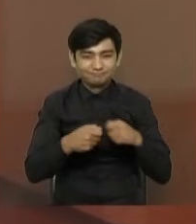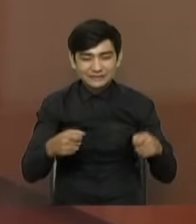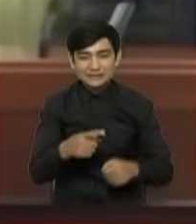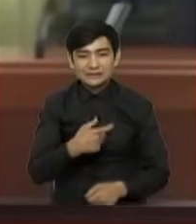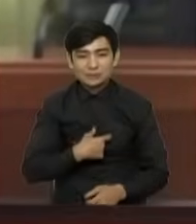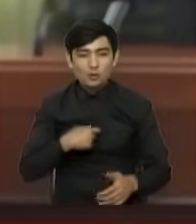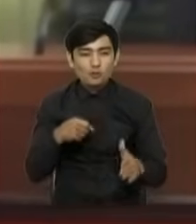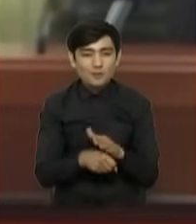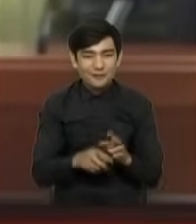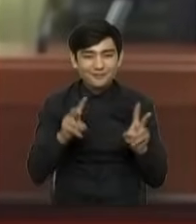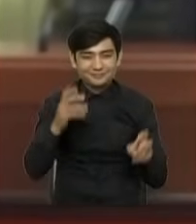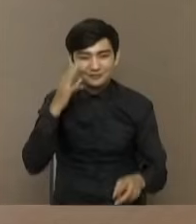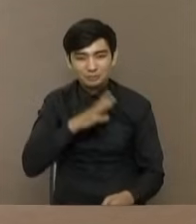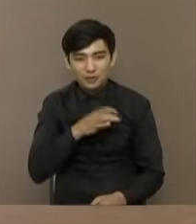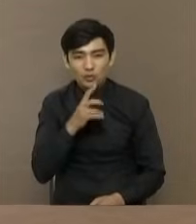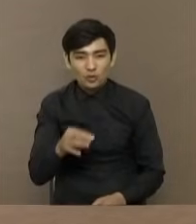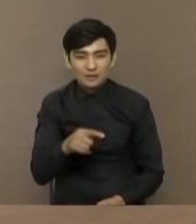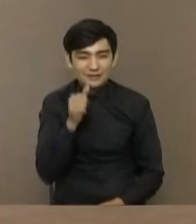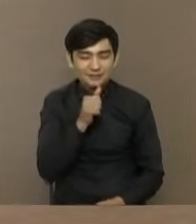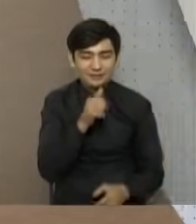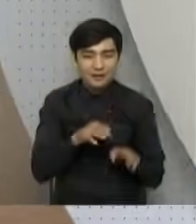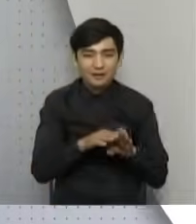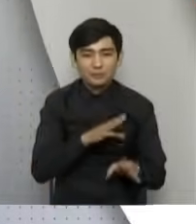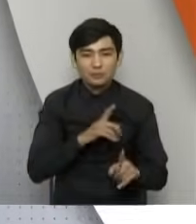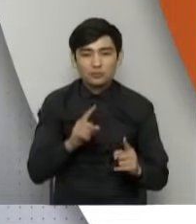самоубийство. Почему процесс шел в закрытом формате?